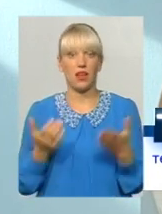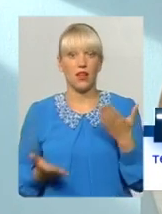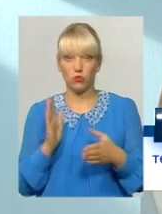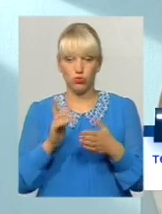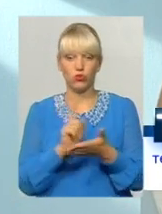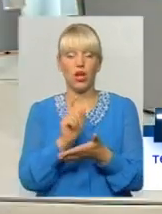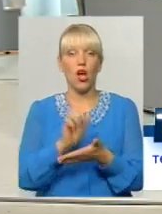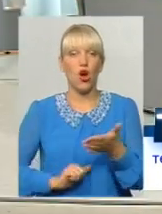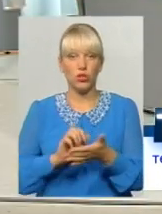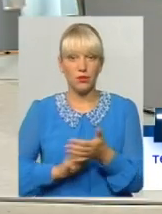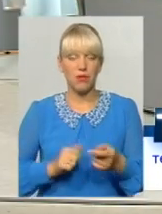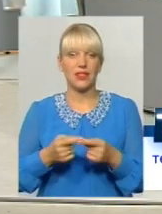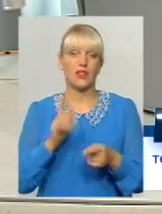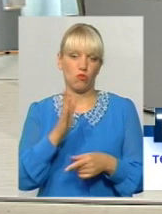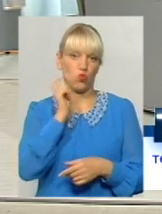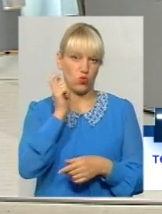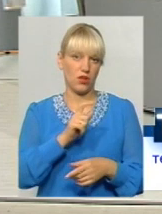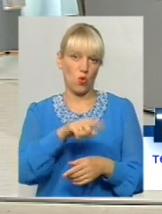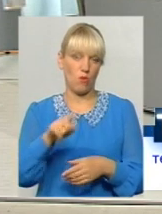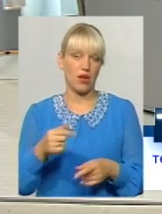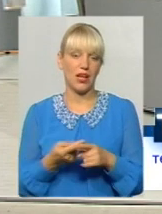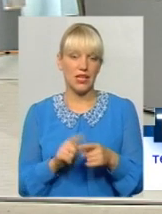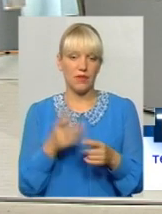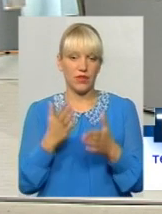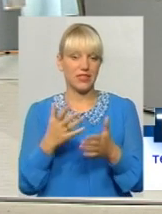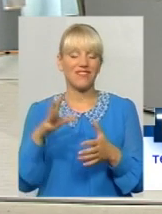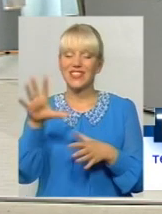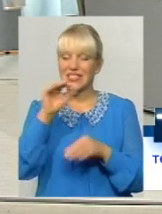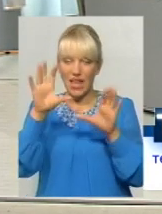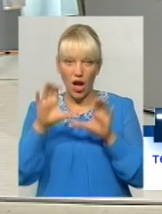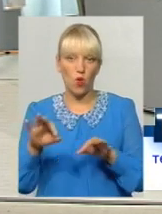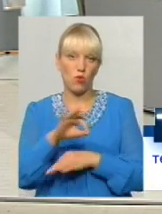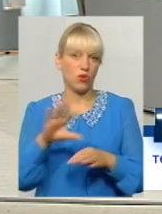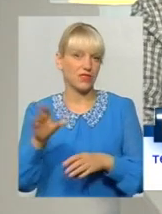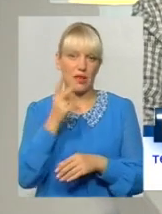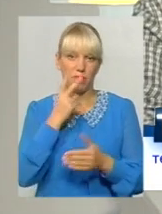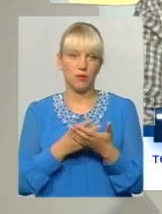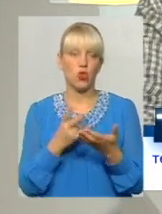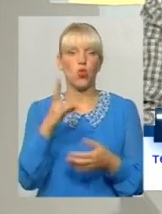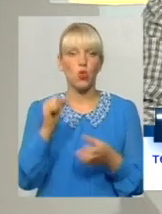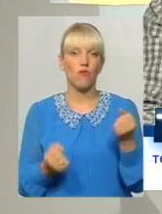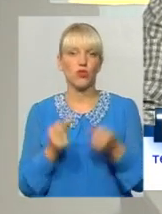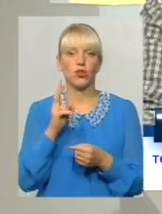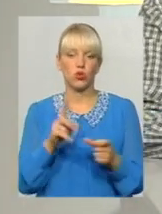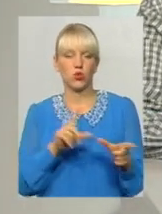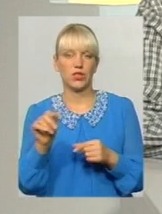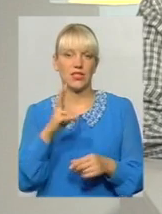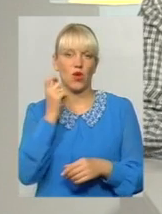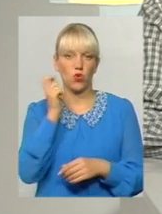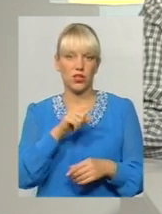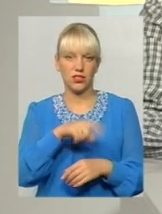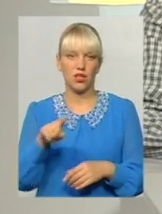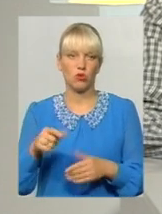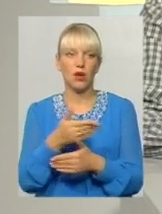розмитнення, це будуть українські номери. Ми ж готові це сплатити, це є в законопроєкті, все передбачено. Ну, разом з тим, зараз водії, які їздять на українських номерах, доволі часто,